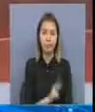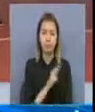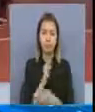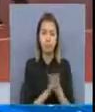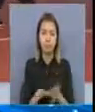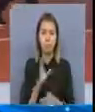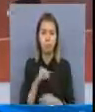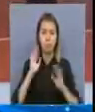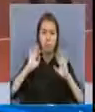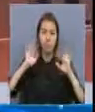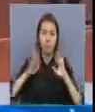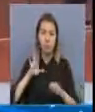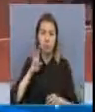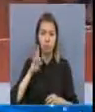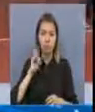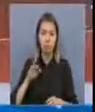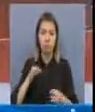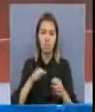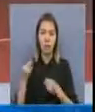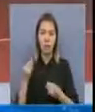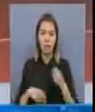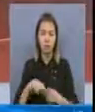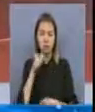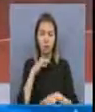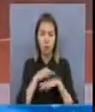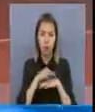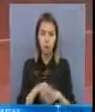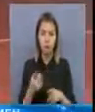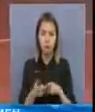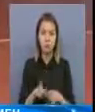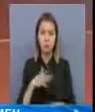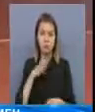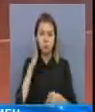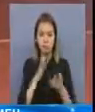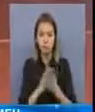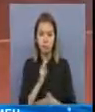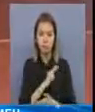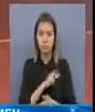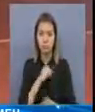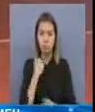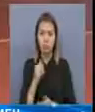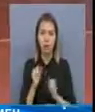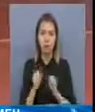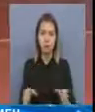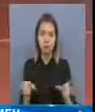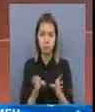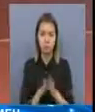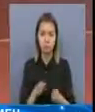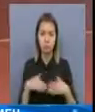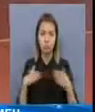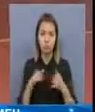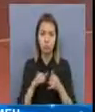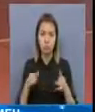Қызметкерлер арасында волейбол, дойбы, шахмат ойындарынан сайыс өткізіп жатырмыз. Мақсатымыз мемлекеттік қызметкерлердің қоғам арасында беделін